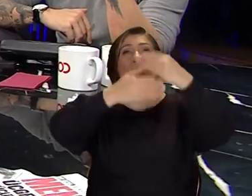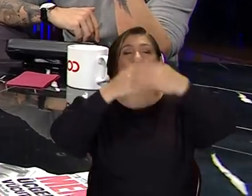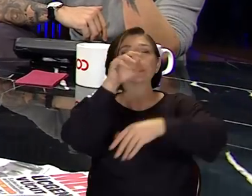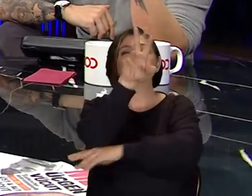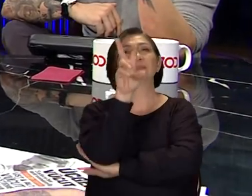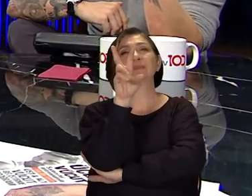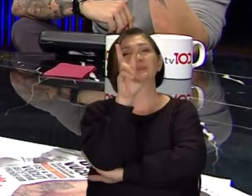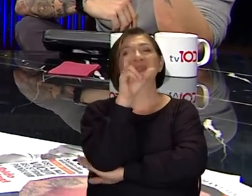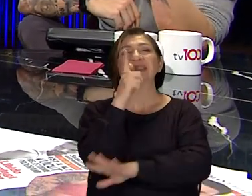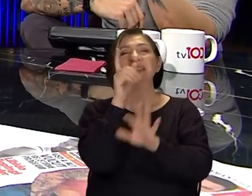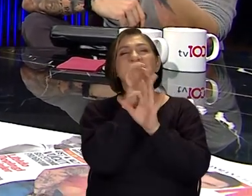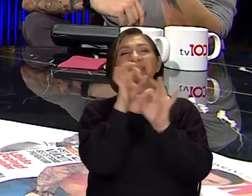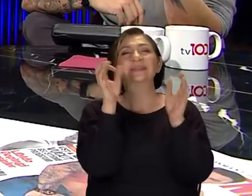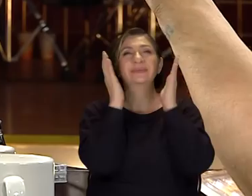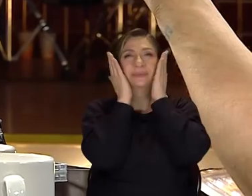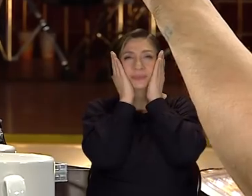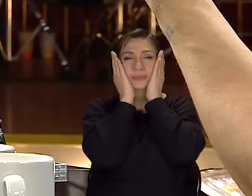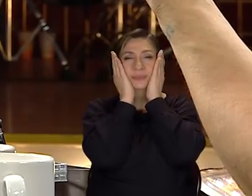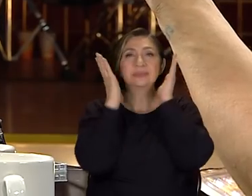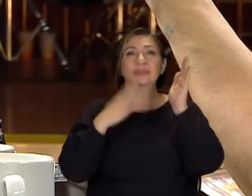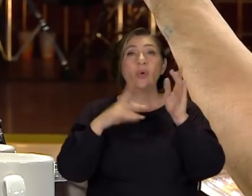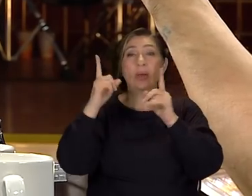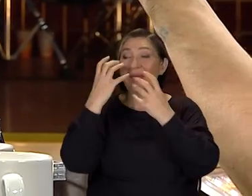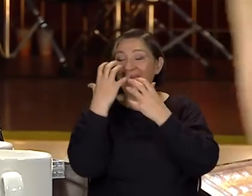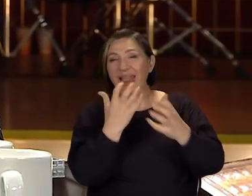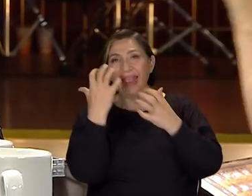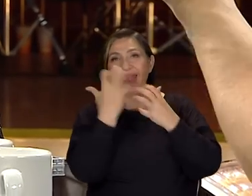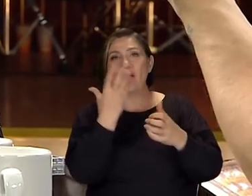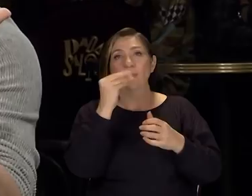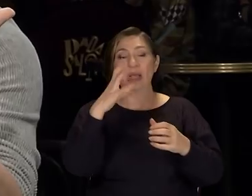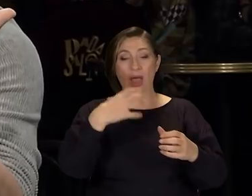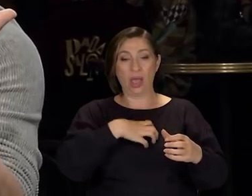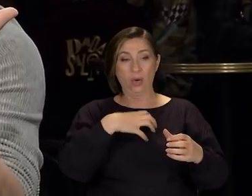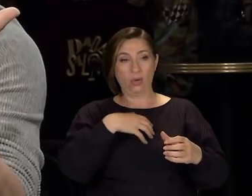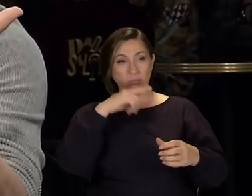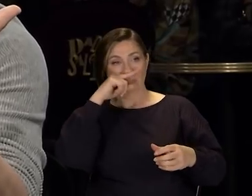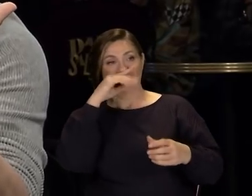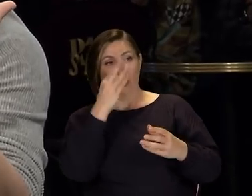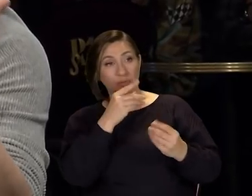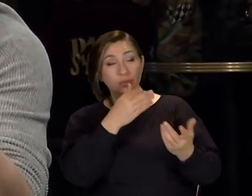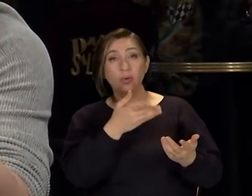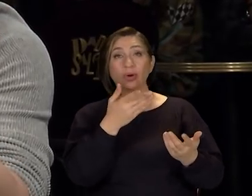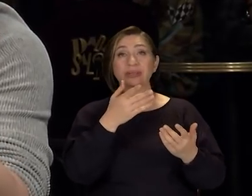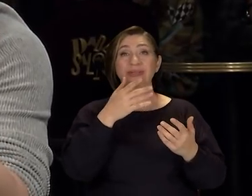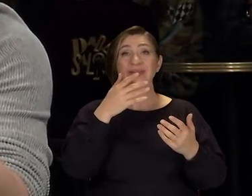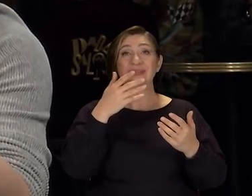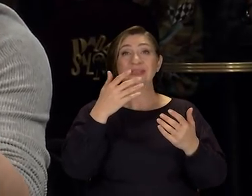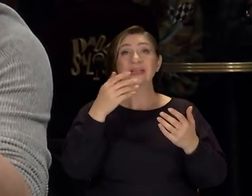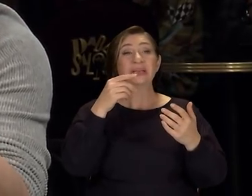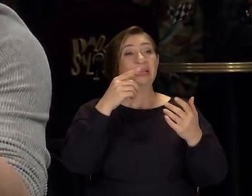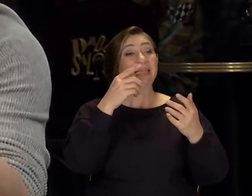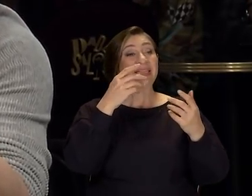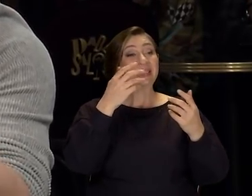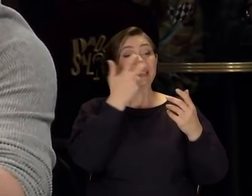isteyebiliyorum hiç kimseyle konuşmadan. Ama o sırada aslında oraya bir ilgi vermen gerekiyor. Yoksa ya, egoya mı girdin sen oluyor? Hani sahne öncesi canım aşkımdı,